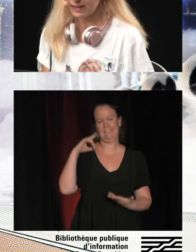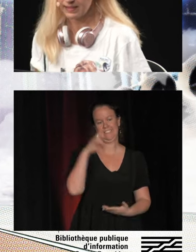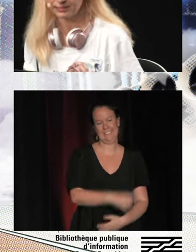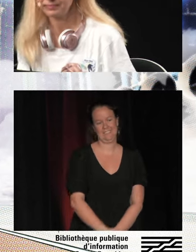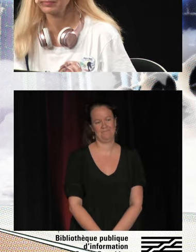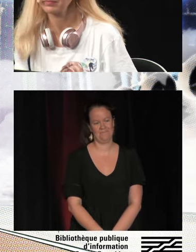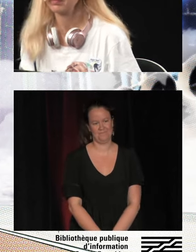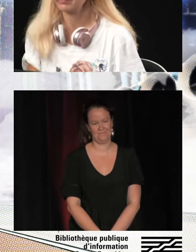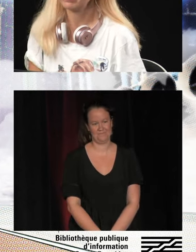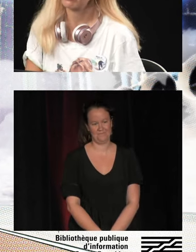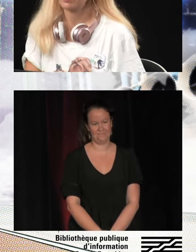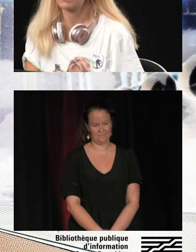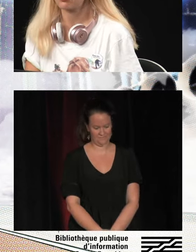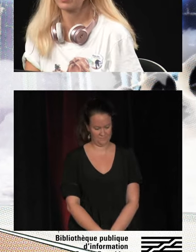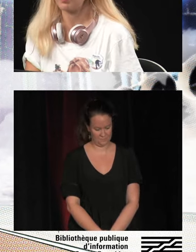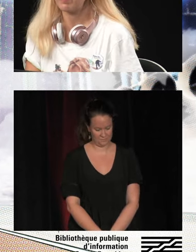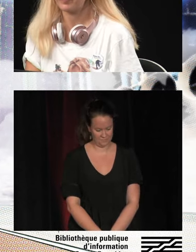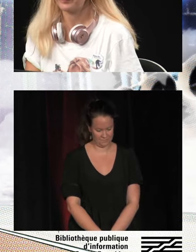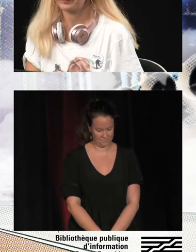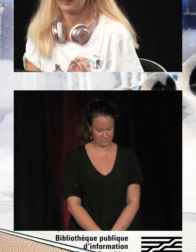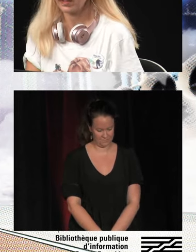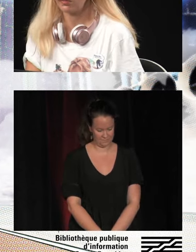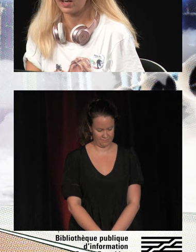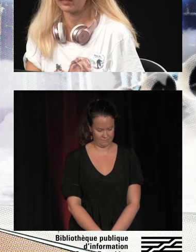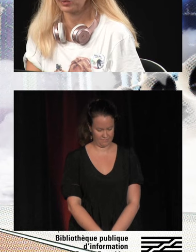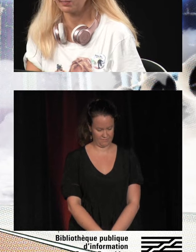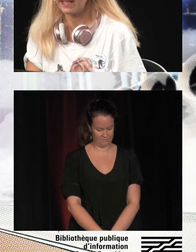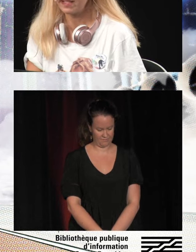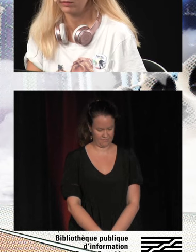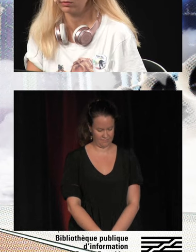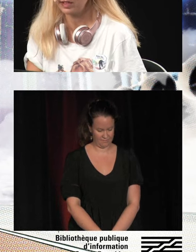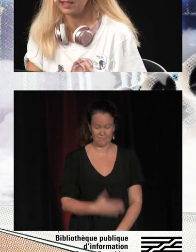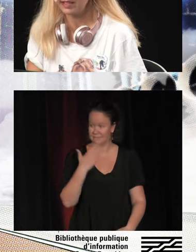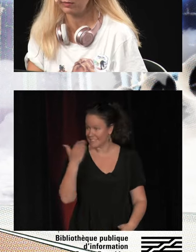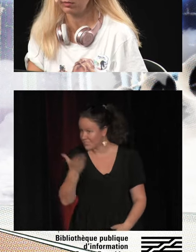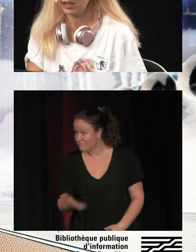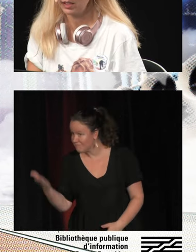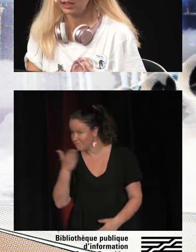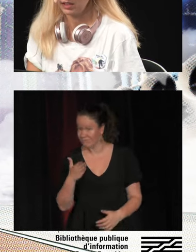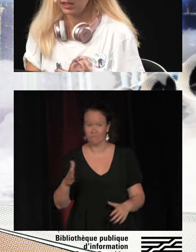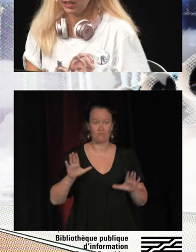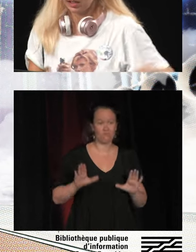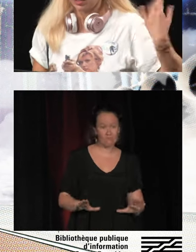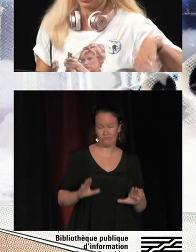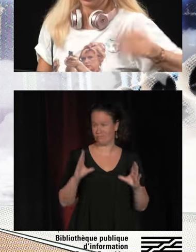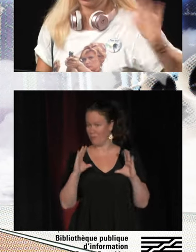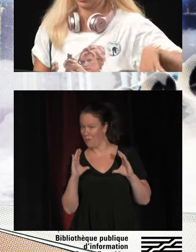dans des conditions complètes. C'est chouette quand même. Voilà. Donc, merci à vous. Installez-vous.